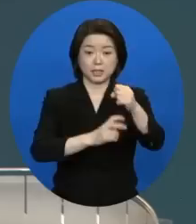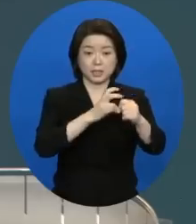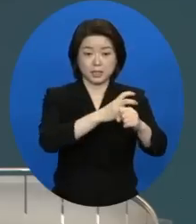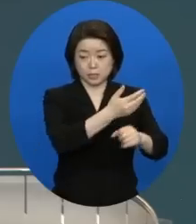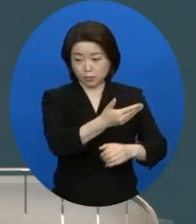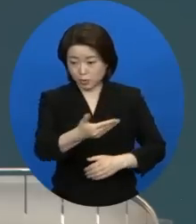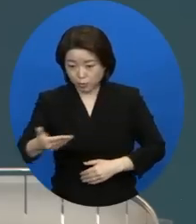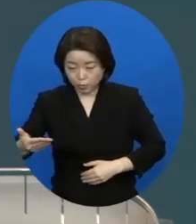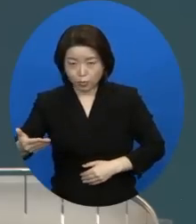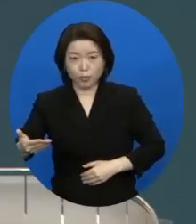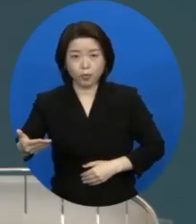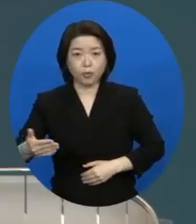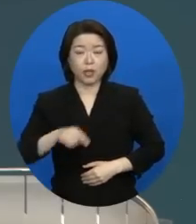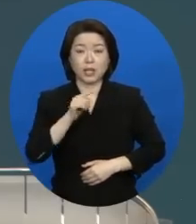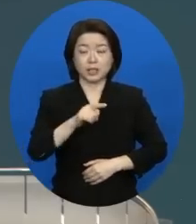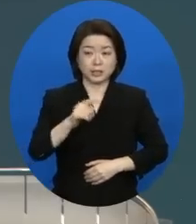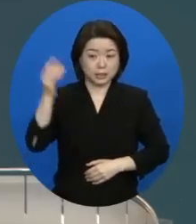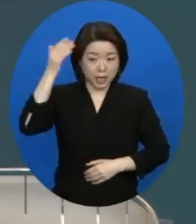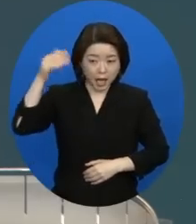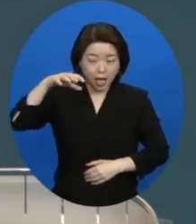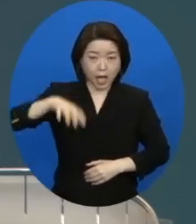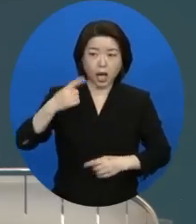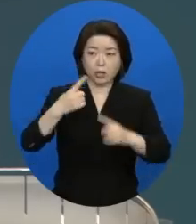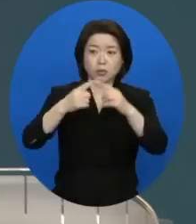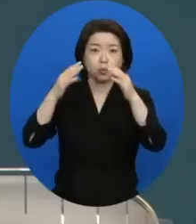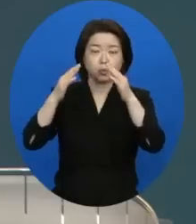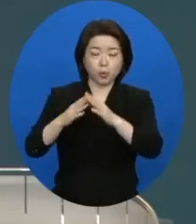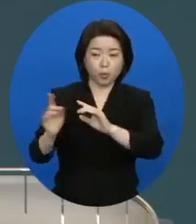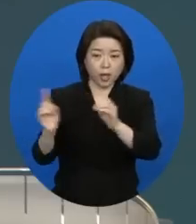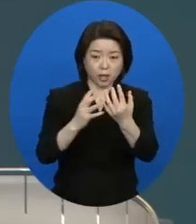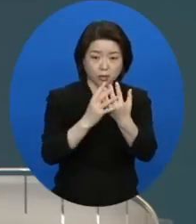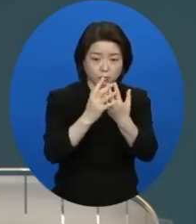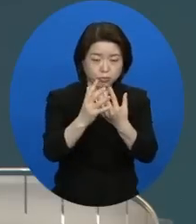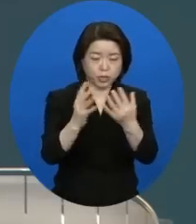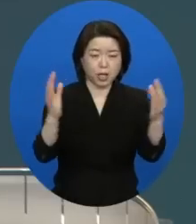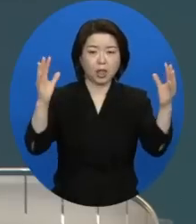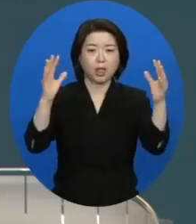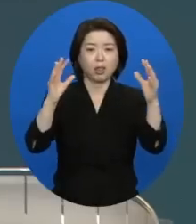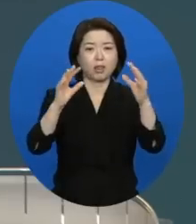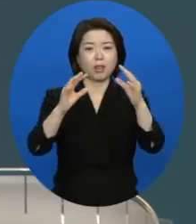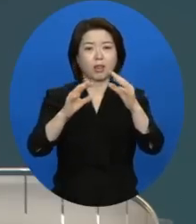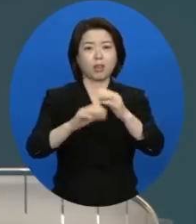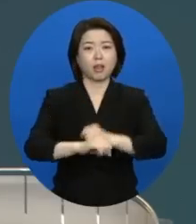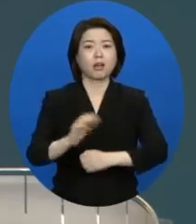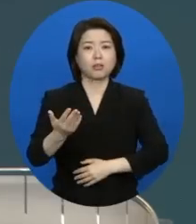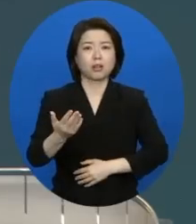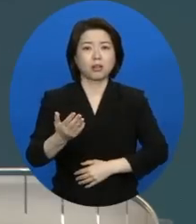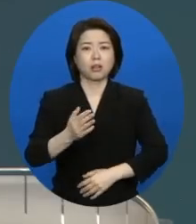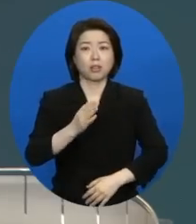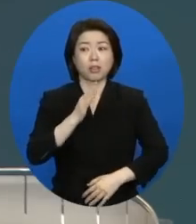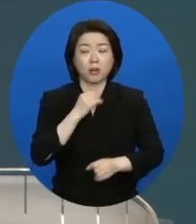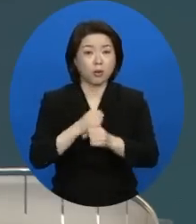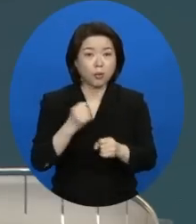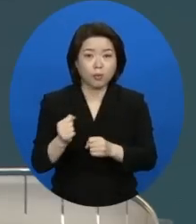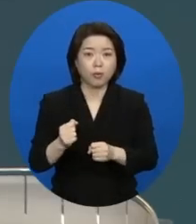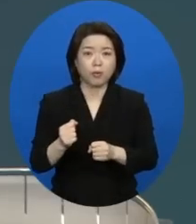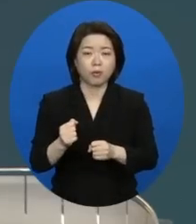지나서 그 한국교회의 부흥이 다 식어지게 됩니다. 너무너무